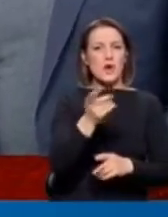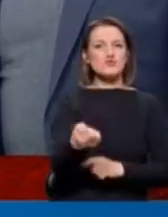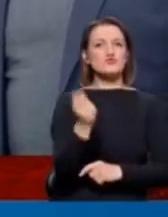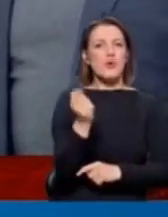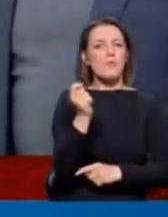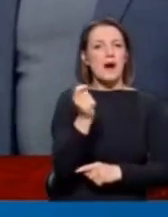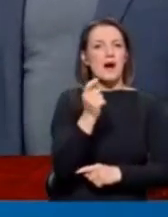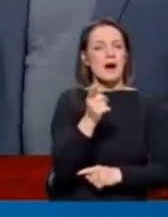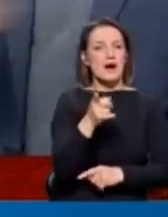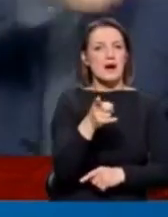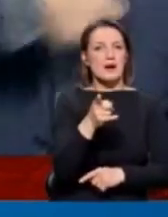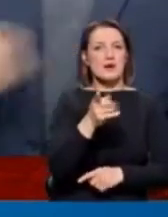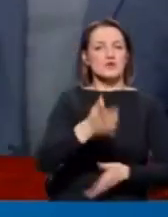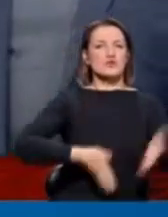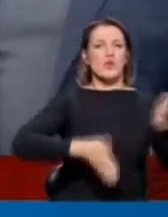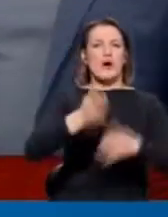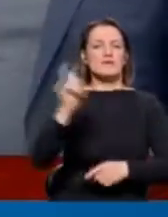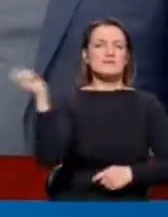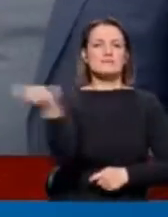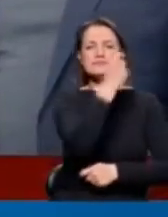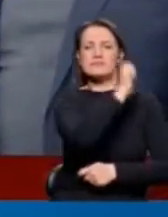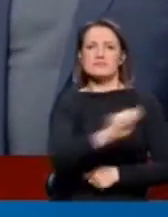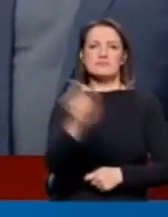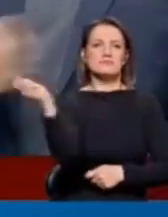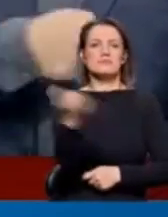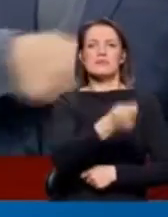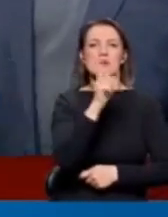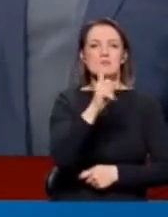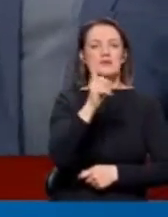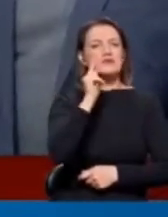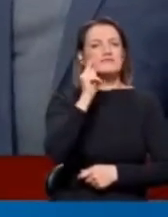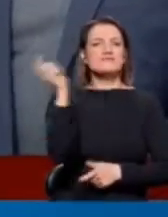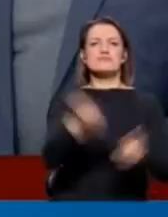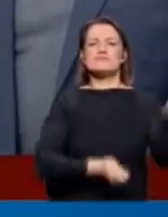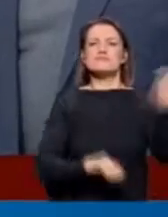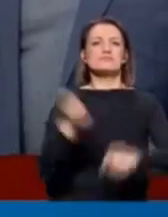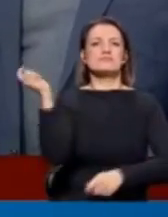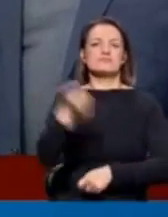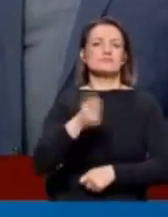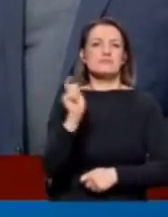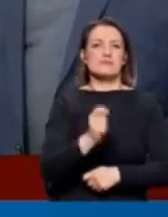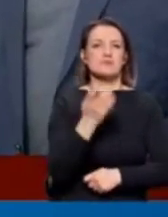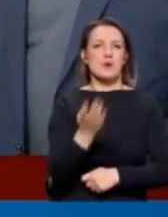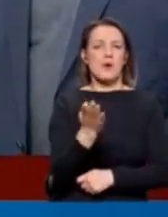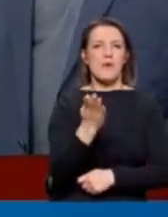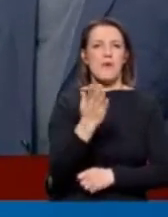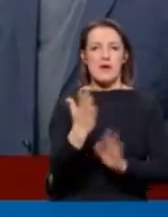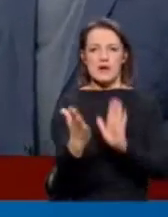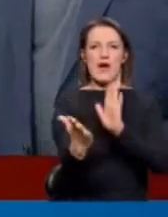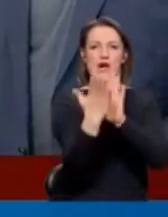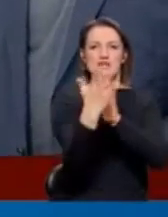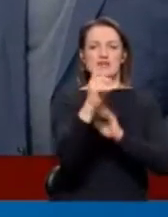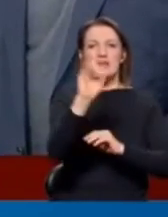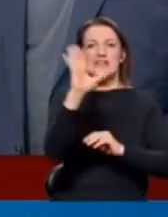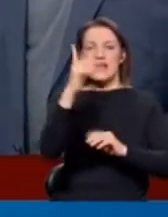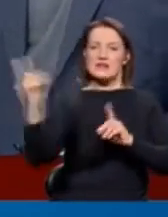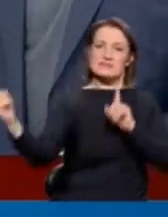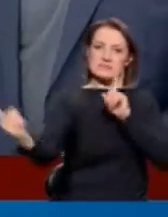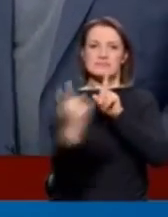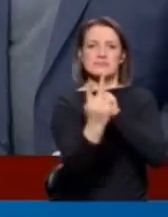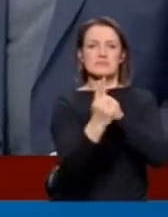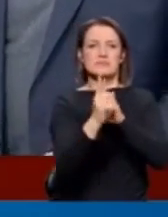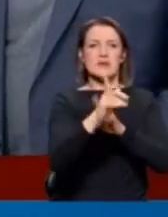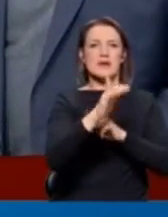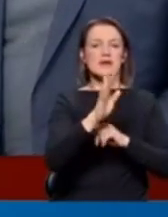sopayla bu sokakta sağa sola savuruyor böyle birbirlerine vuruyor yani karşısına bir deliği çıkarmak